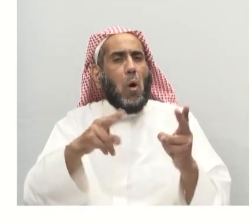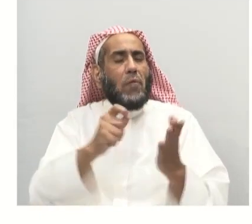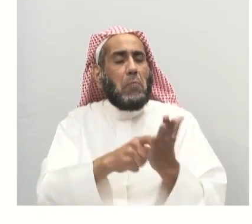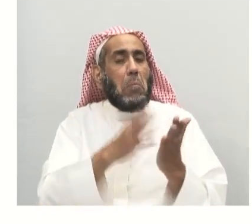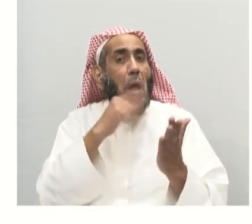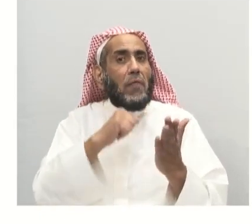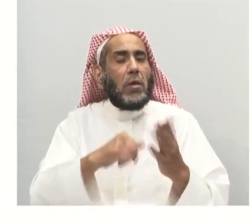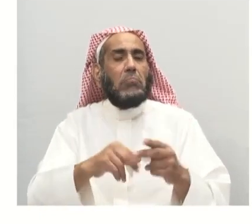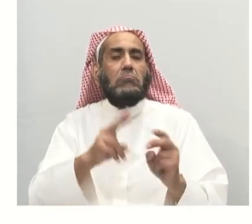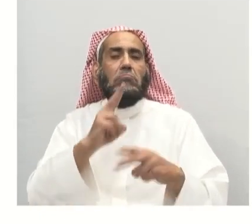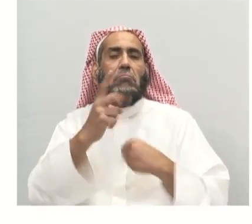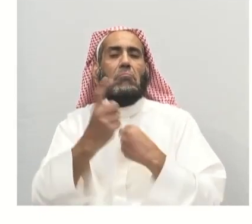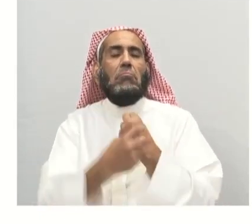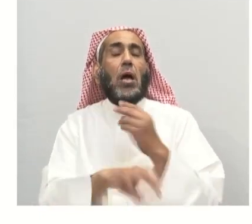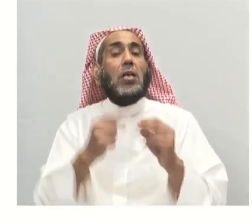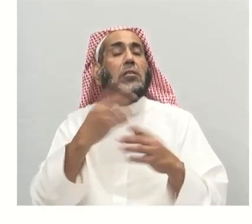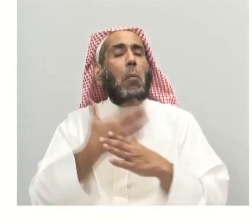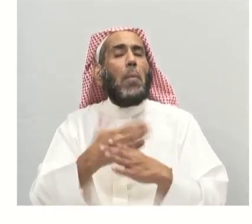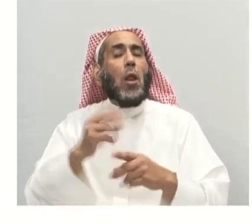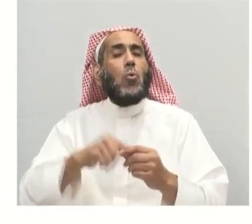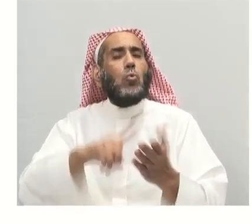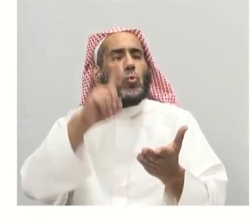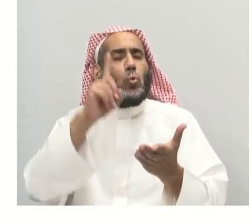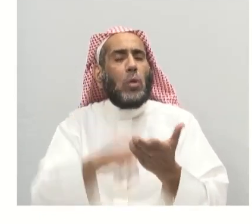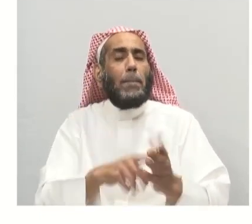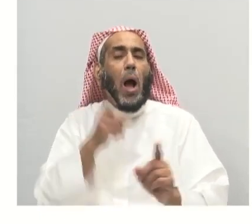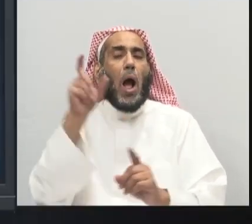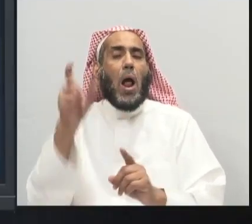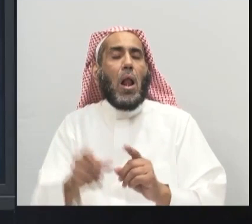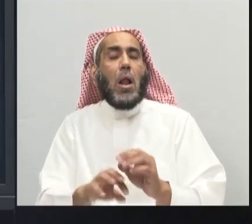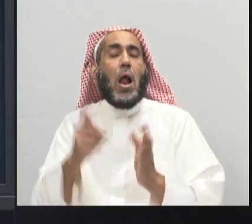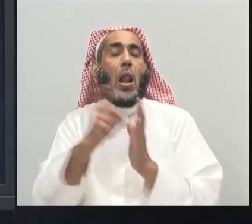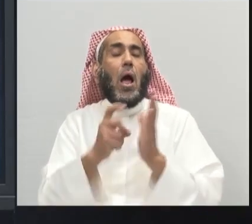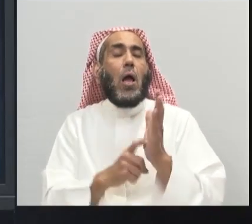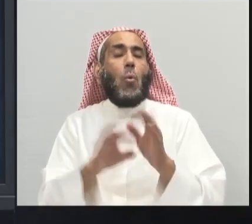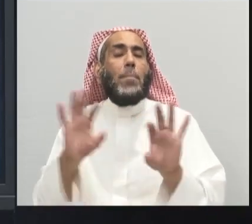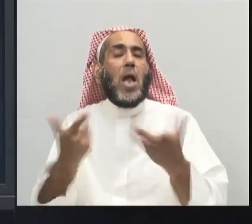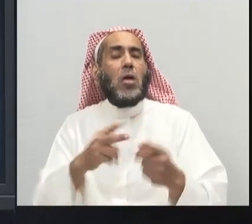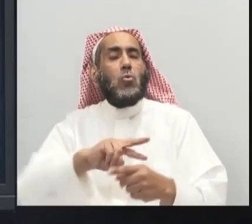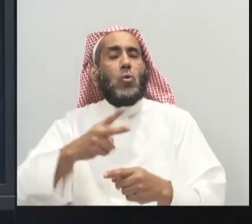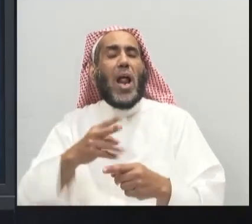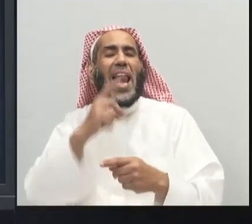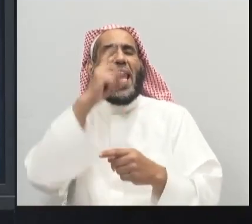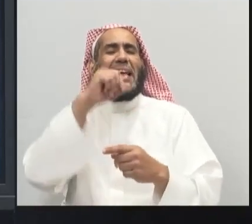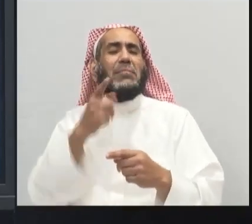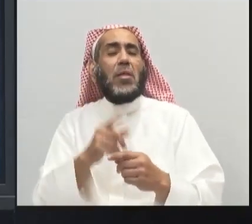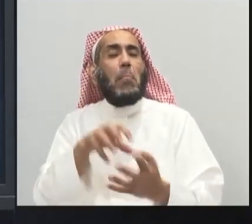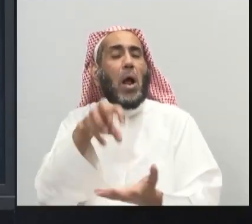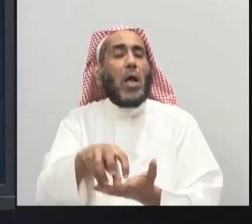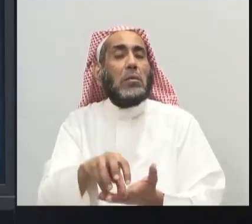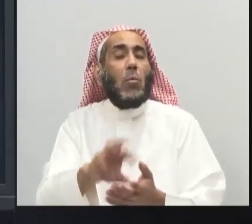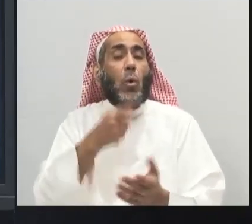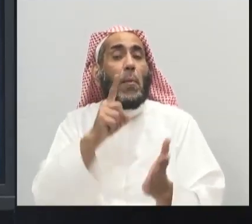في خارج نطاق الدوله لانه يطبق عليه القانون من حيثيه اخرى ليست من حيثيه المكان